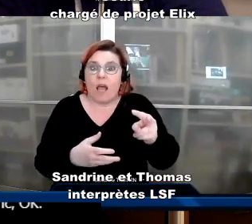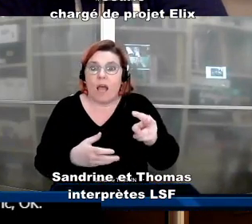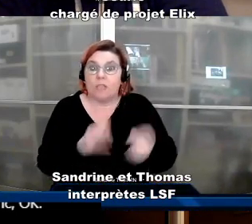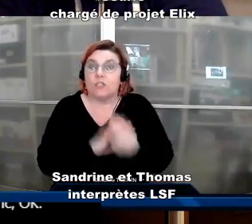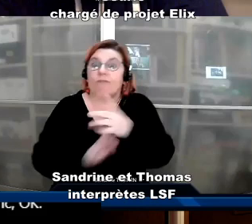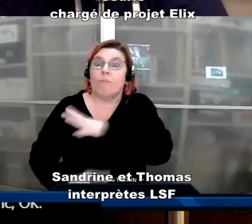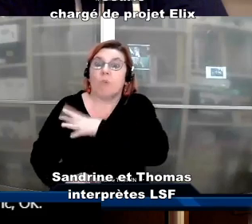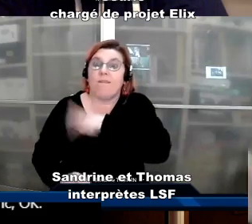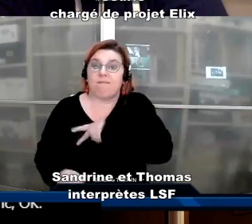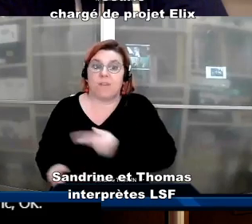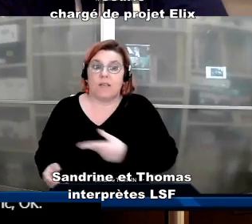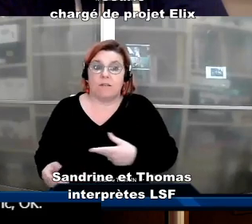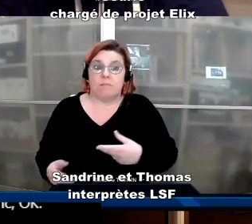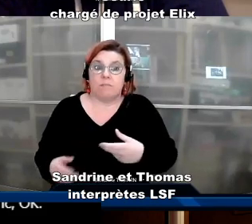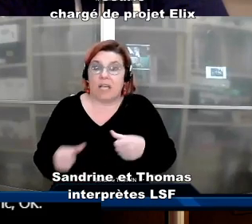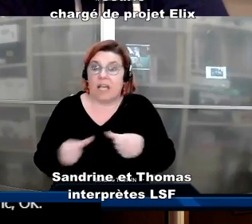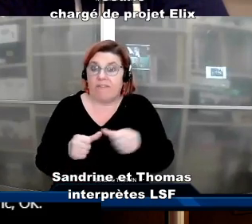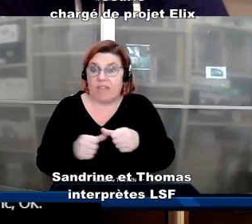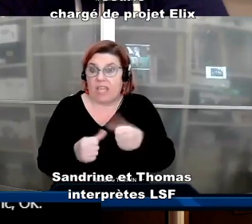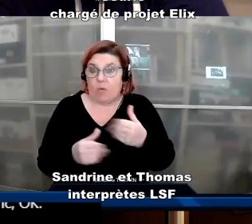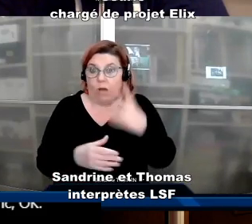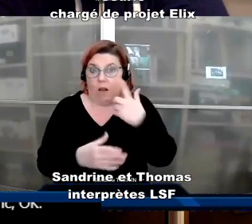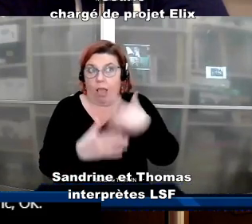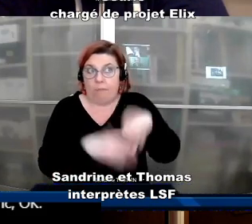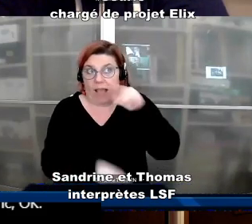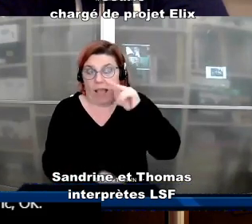je vais sur internet, je vais regarder l'œil et la main, quoi. Voilà,